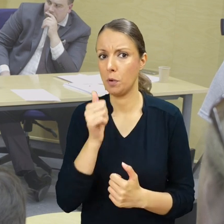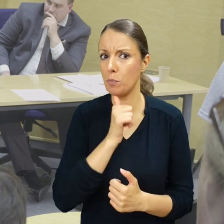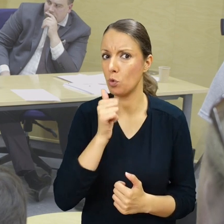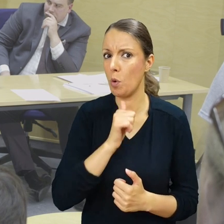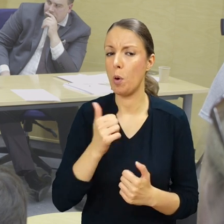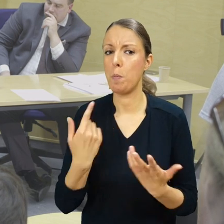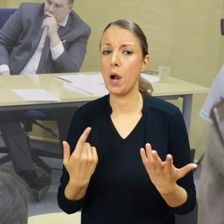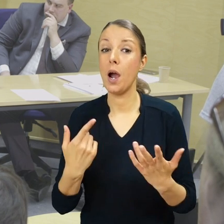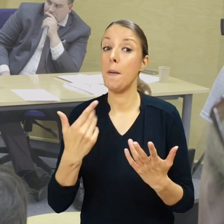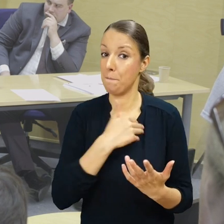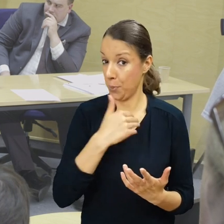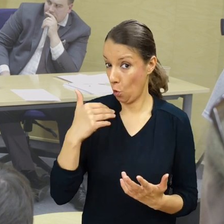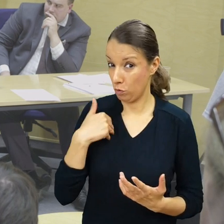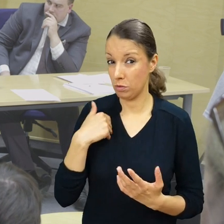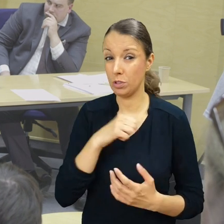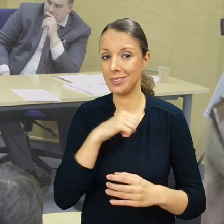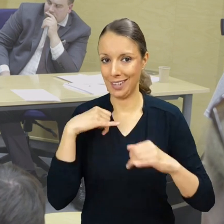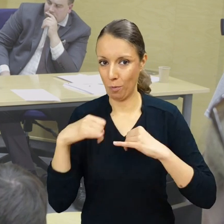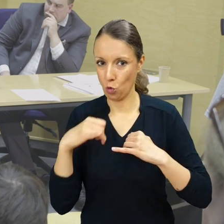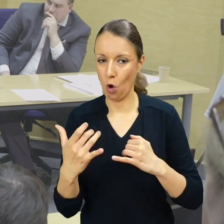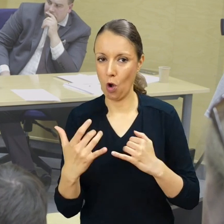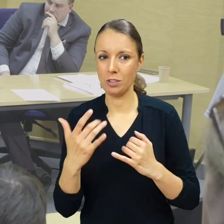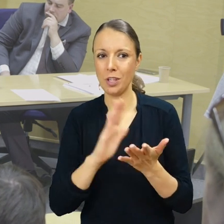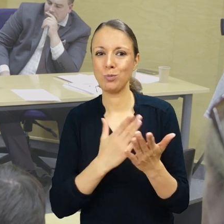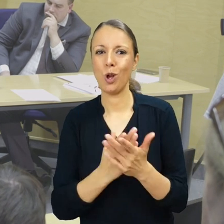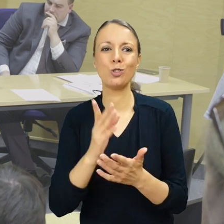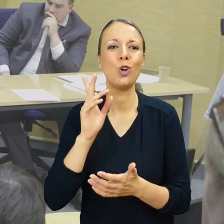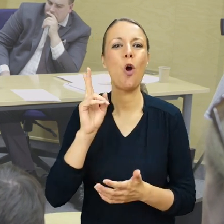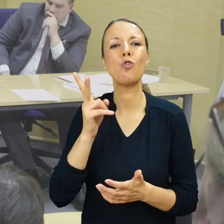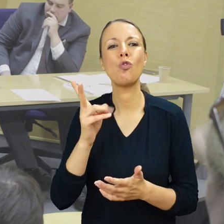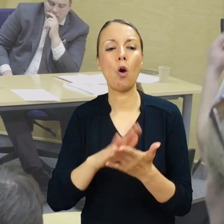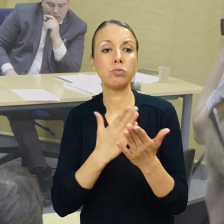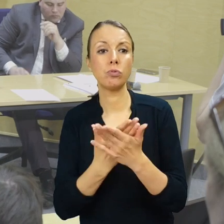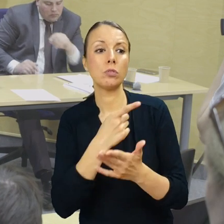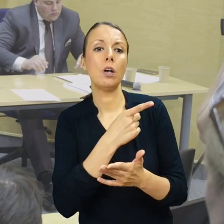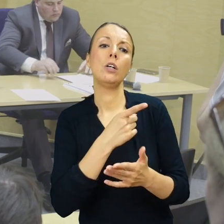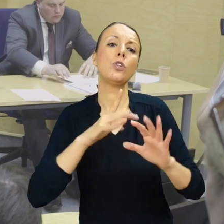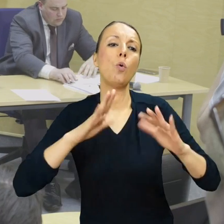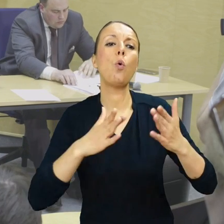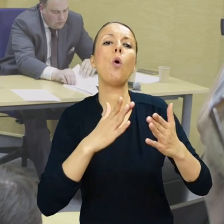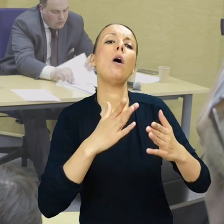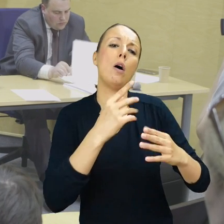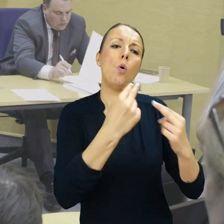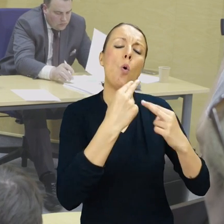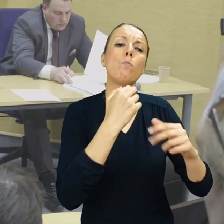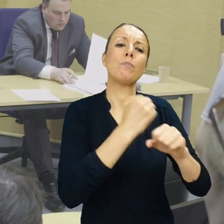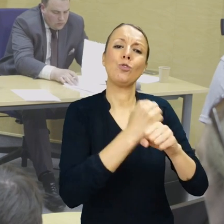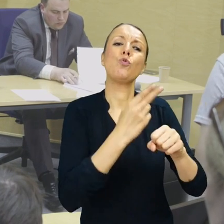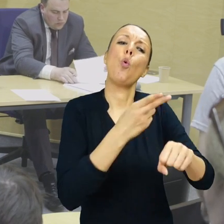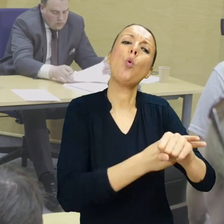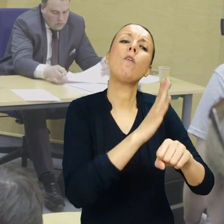państwu polskiemu czy samorządowi rzekomo frywolnych kosztów o dostęp do informacji publicznej. I ja podzielę